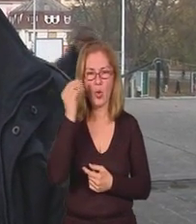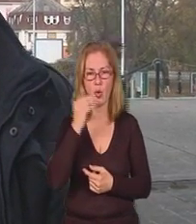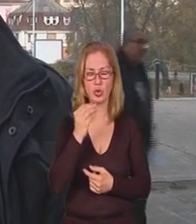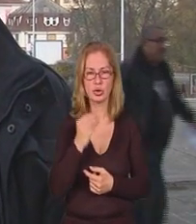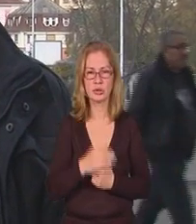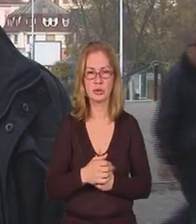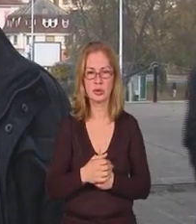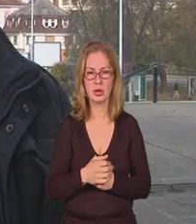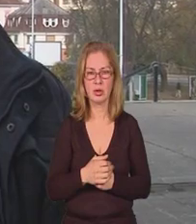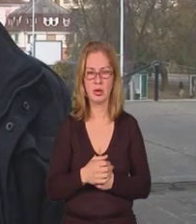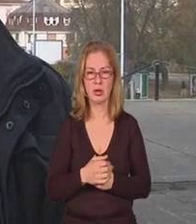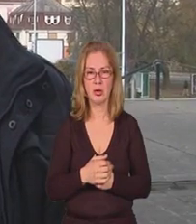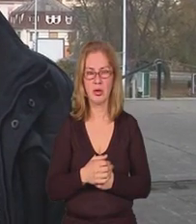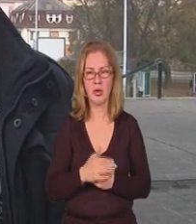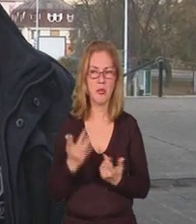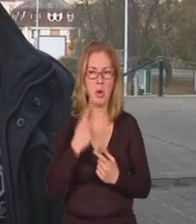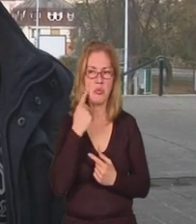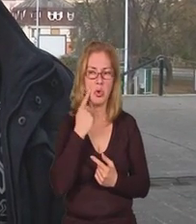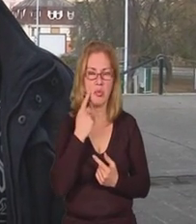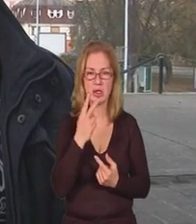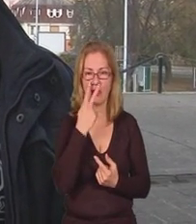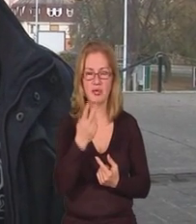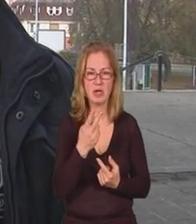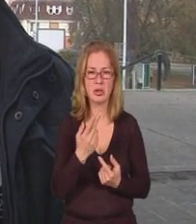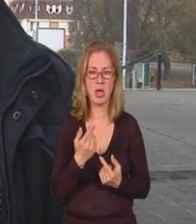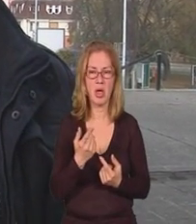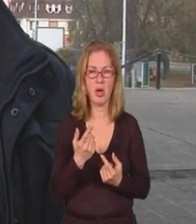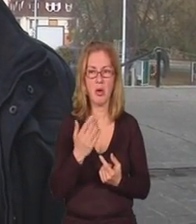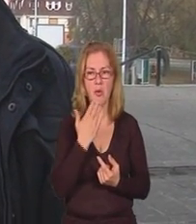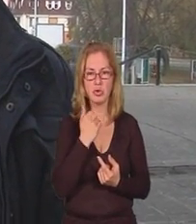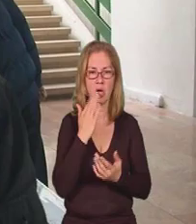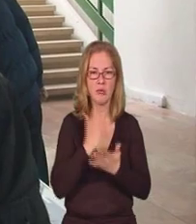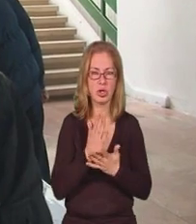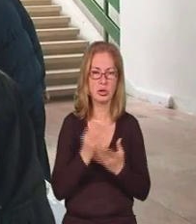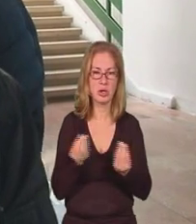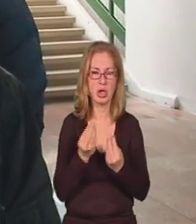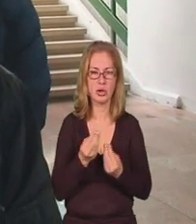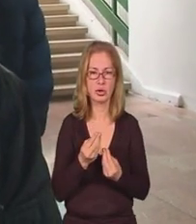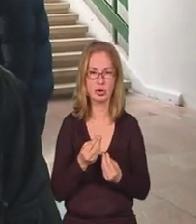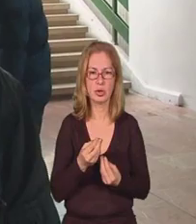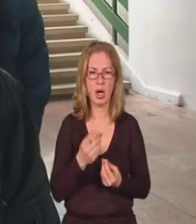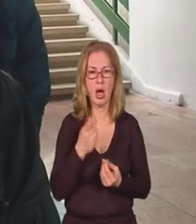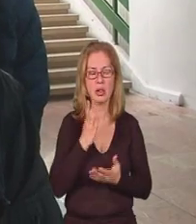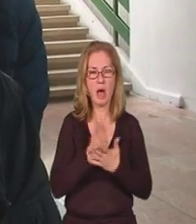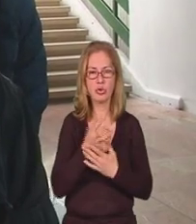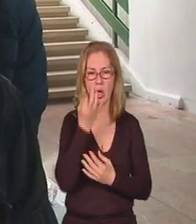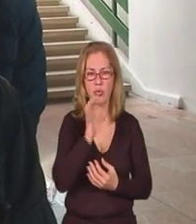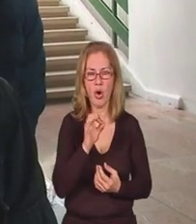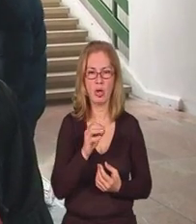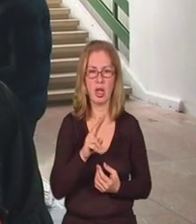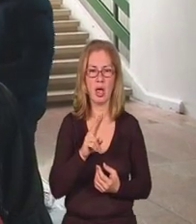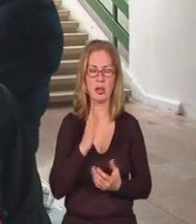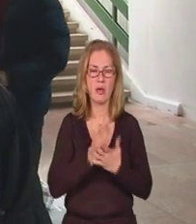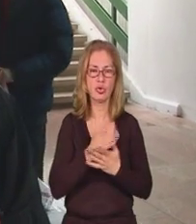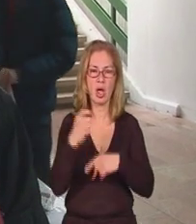kurs u školu, ali valja videti da li ćemo nešto imati u poslu. Da bude nešto bolje, da bude više posla,